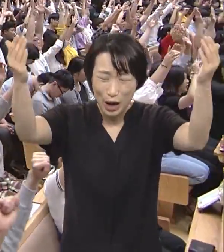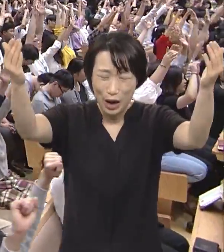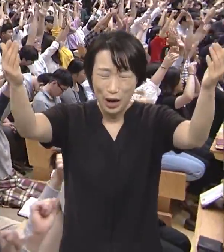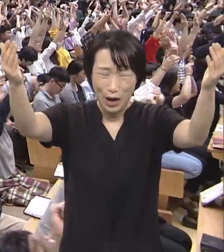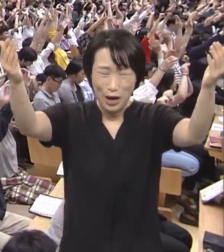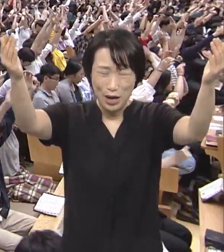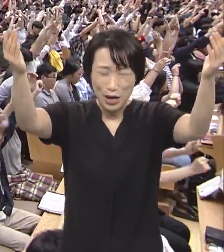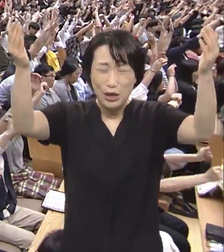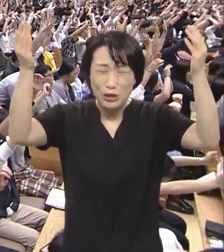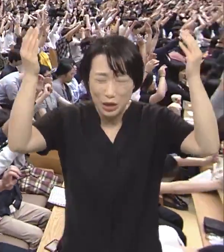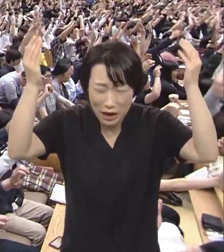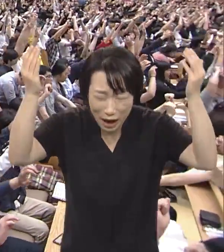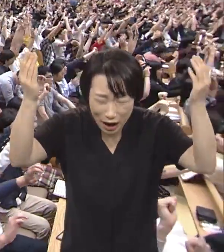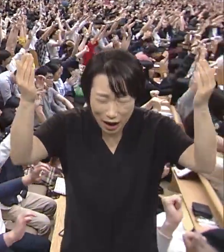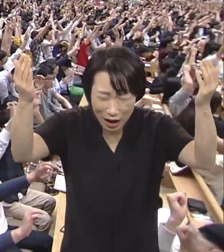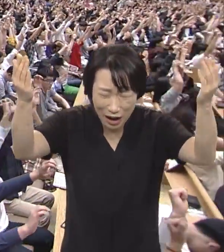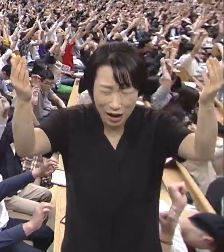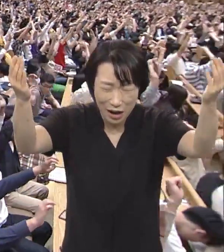주여,